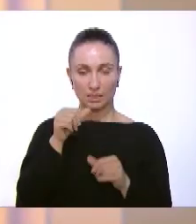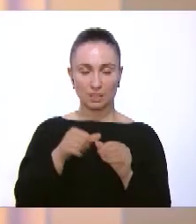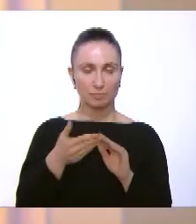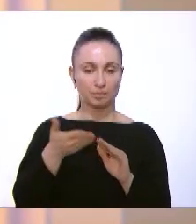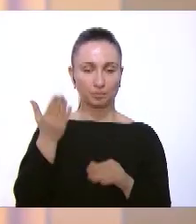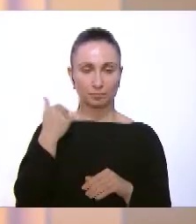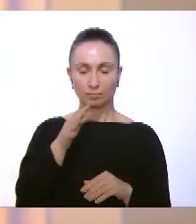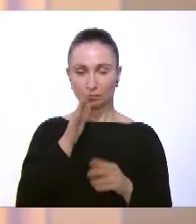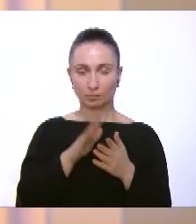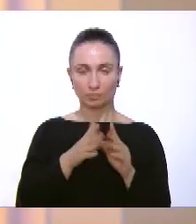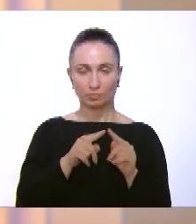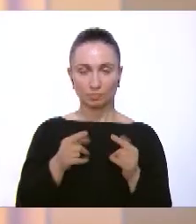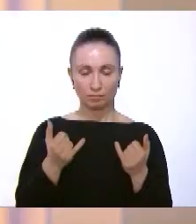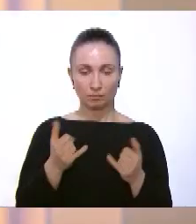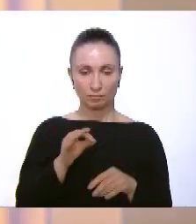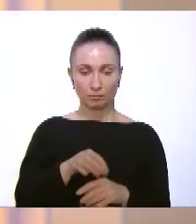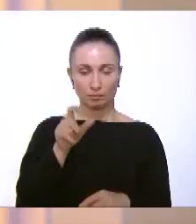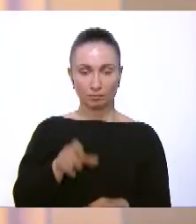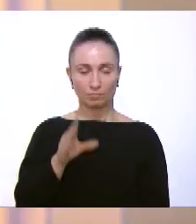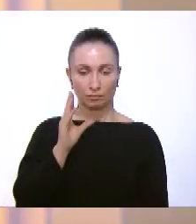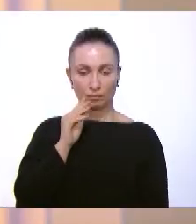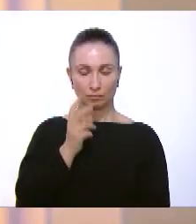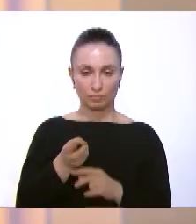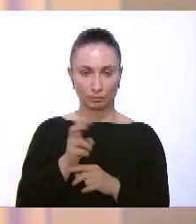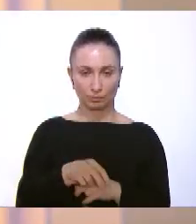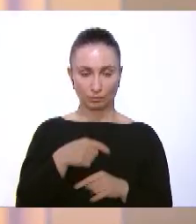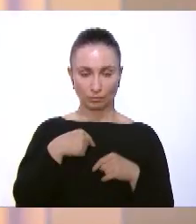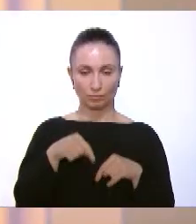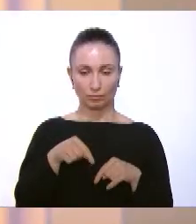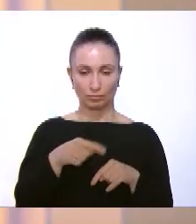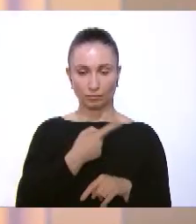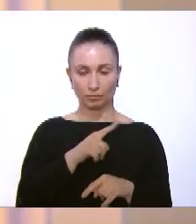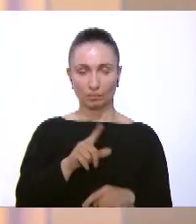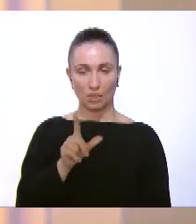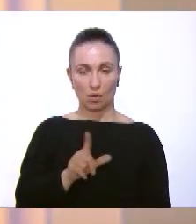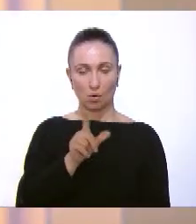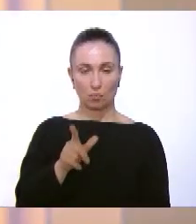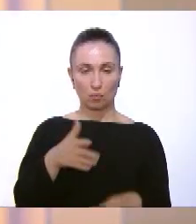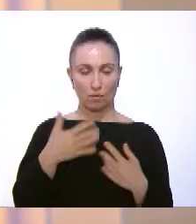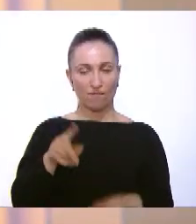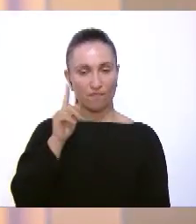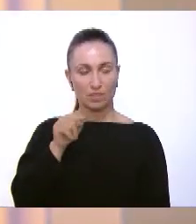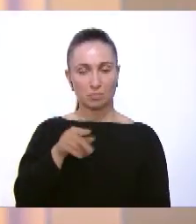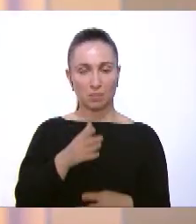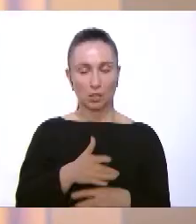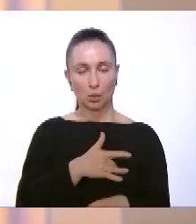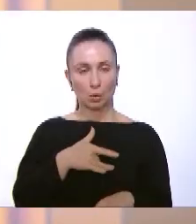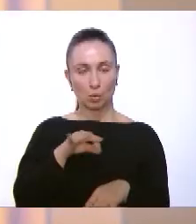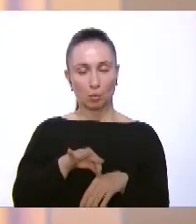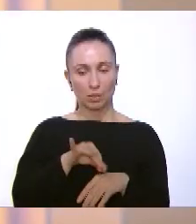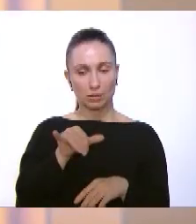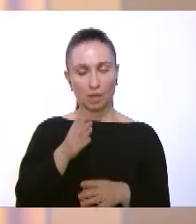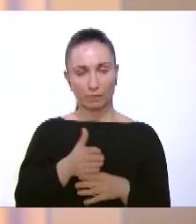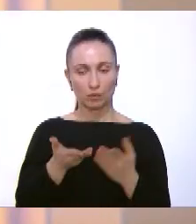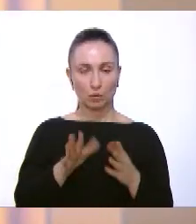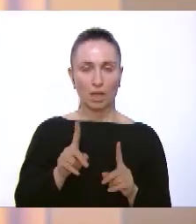წინანდელი პერიოდისაგან, დღეს პაციენტი, როდესაც მოდის ჩვენთან, 2 საათში ჩვენ უკვე ვიცით, რომ მას ტუბერკულოზი აქვს,